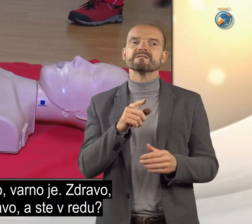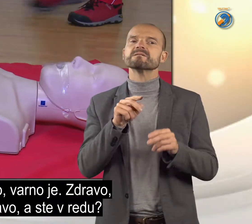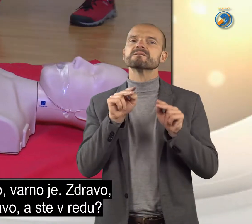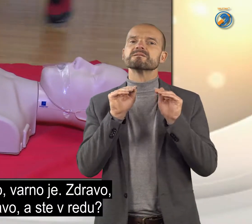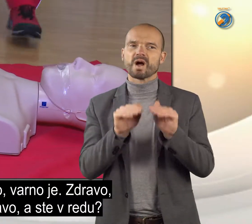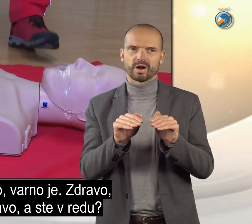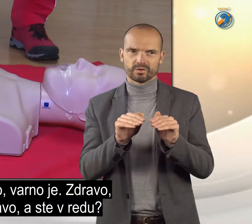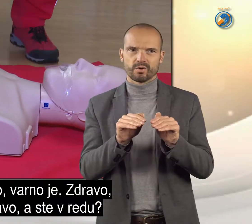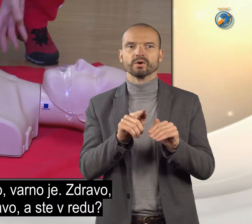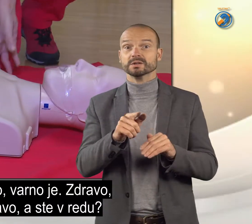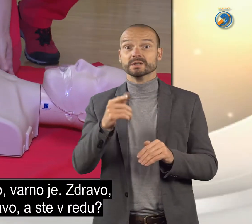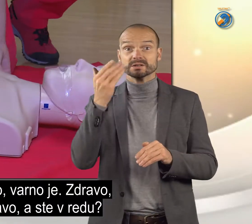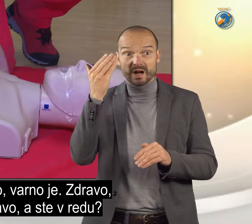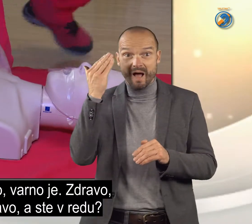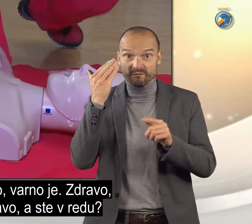Varno je.